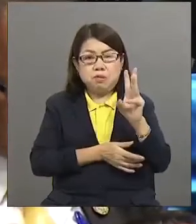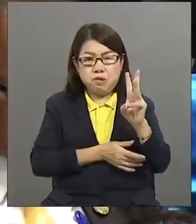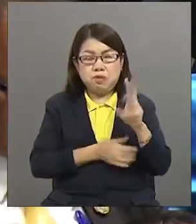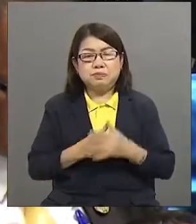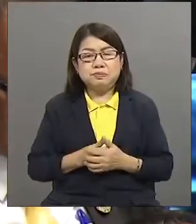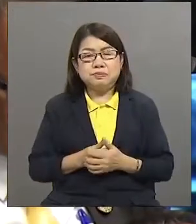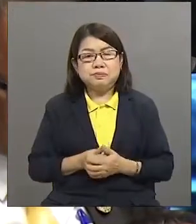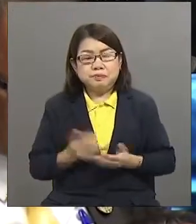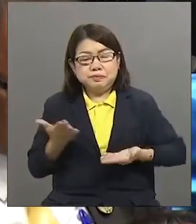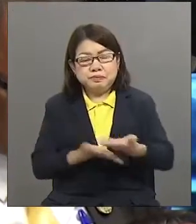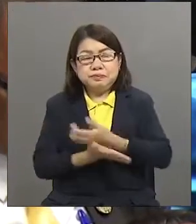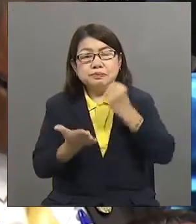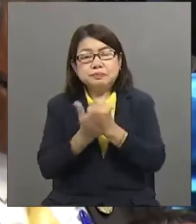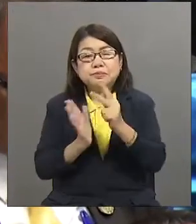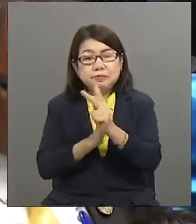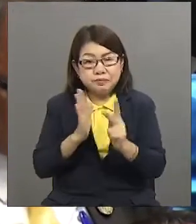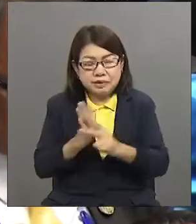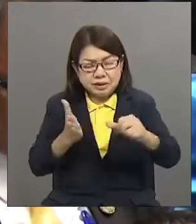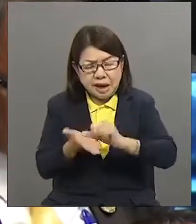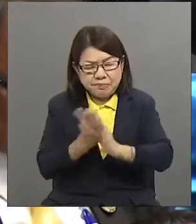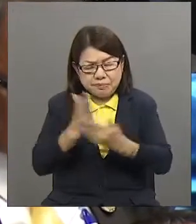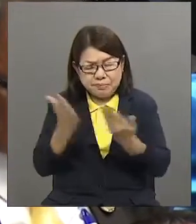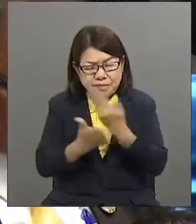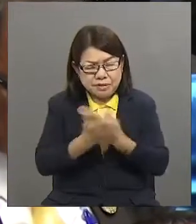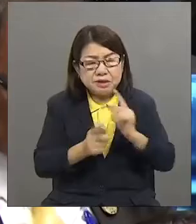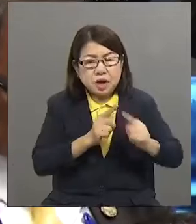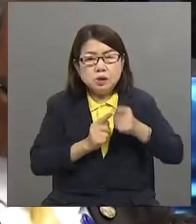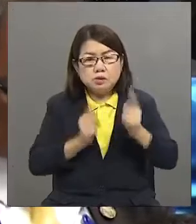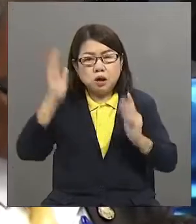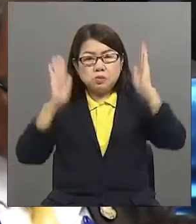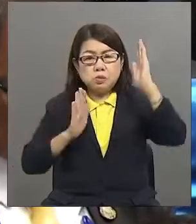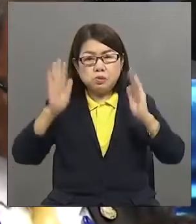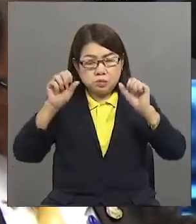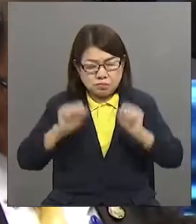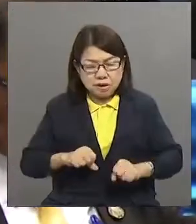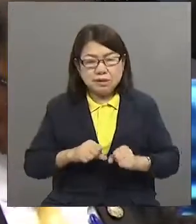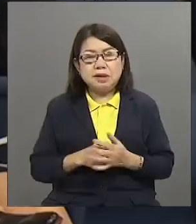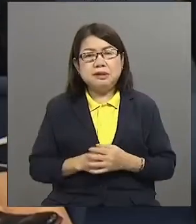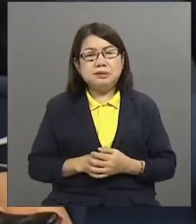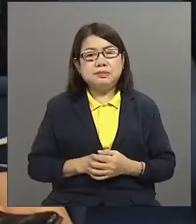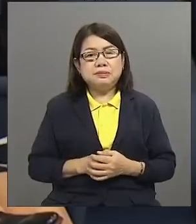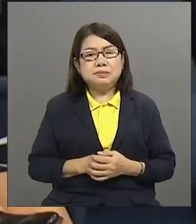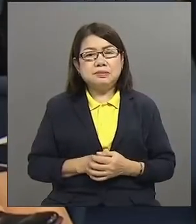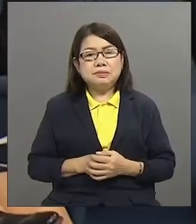การออกกฎหมายที่เกี่ยวกับการปฏิรูปทั้งหมดจึงต้องใช้เสียงในที่ประชุมรัฐสภาสนับสนุนค่ะ